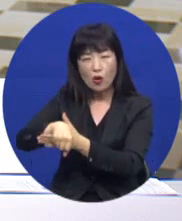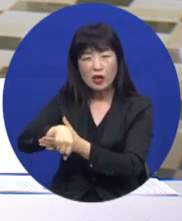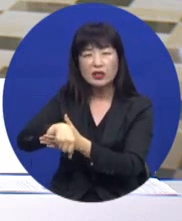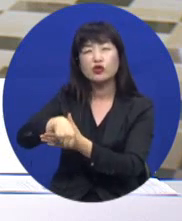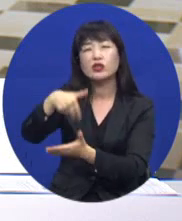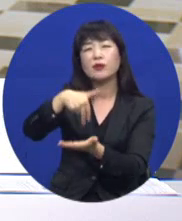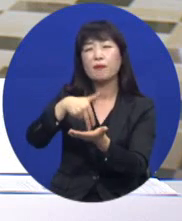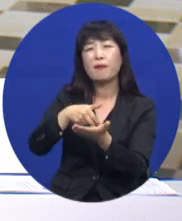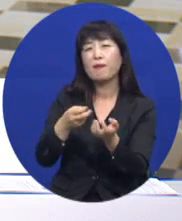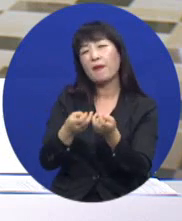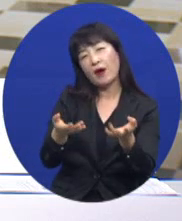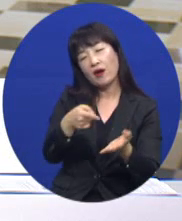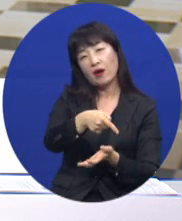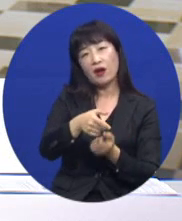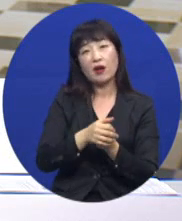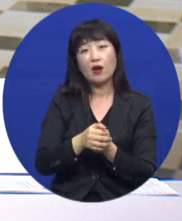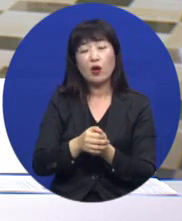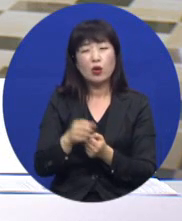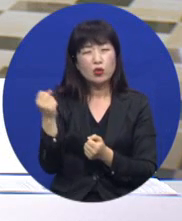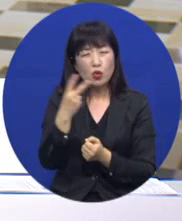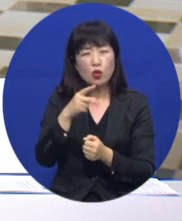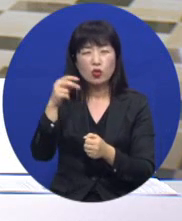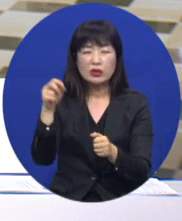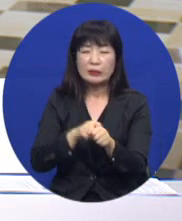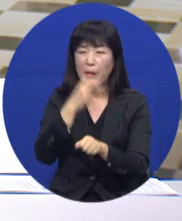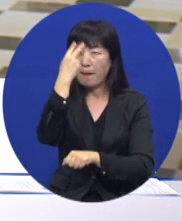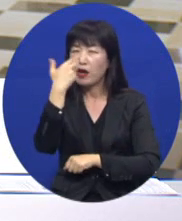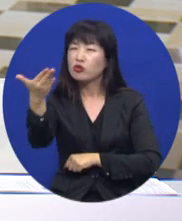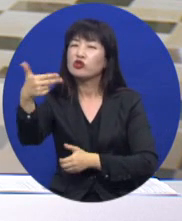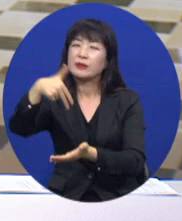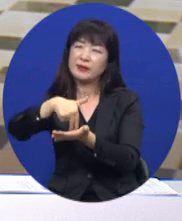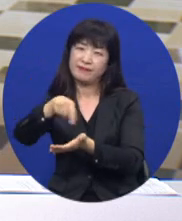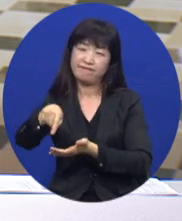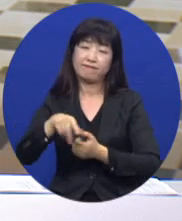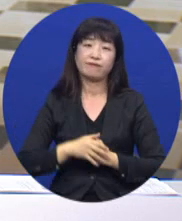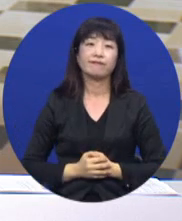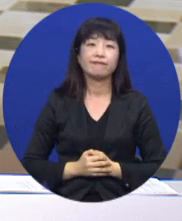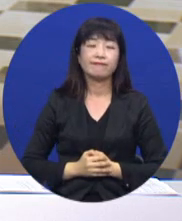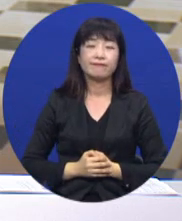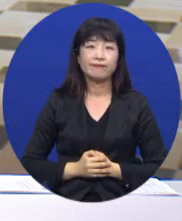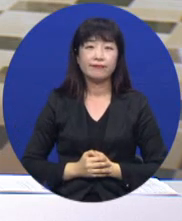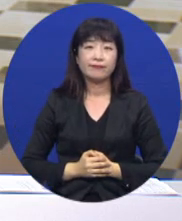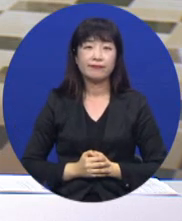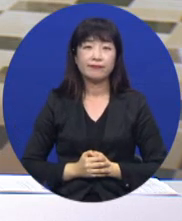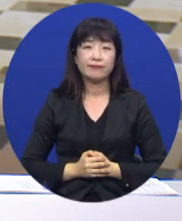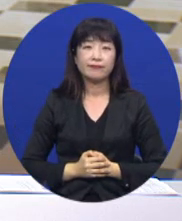없다는 입장이어서 또 다른 특혜 논란이 일고 있습니다 조로 기자입니다